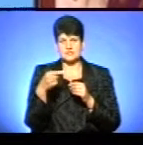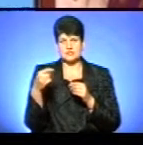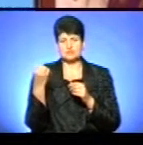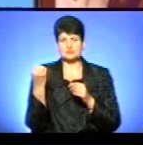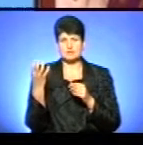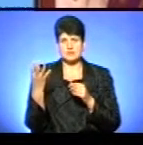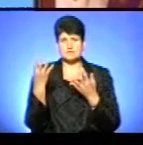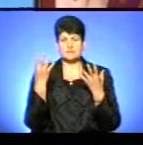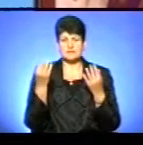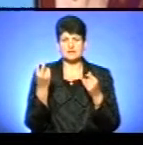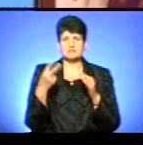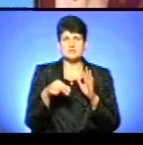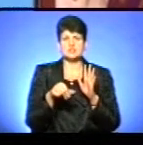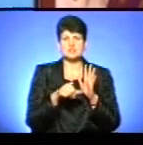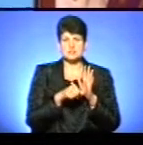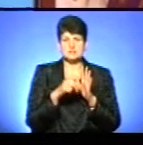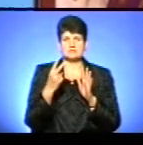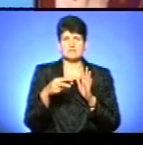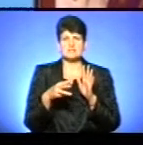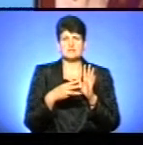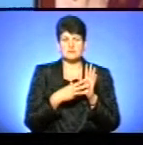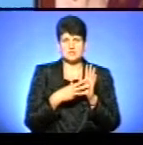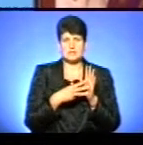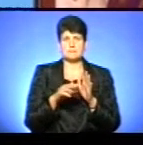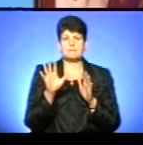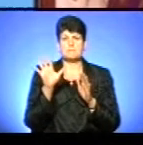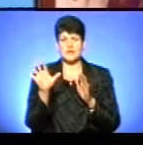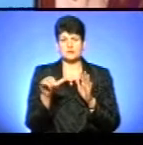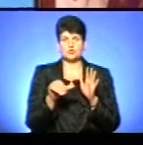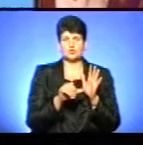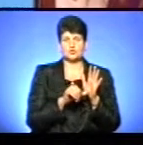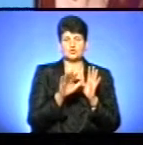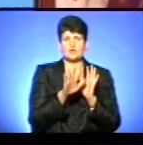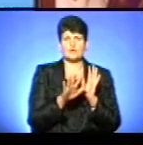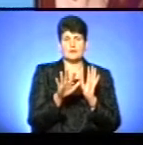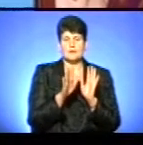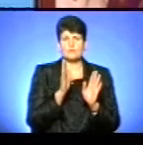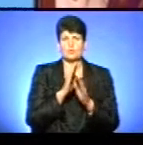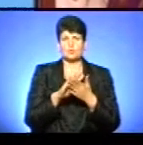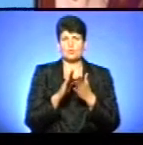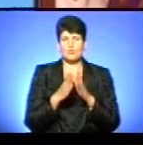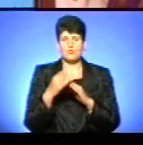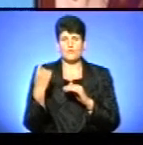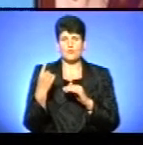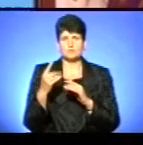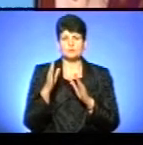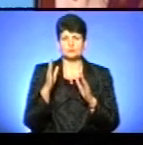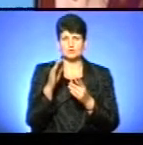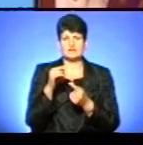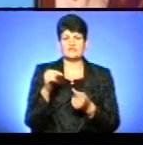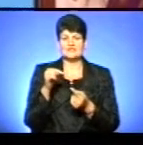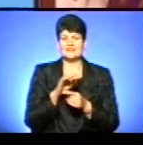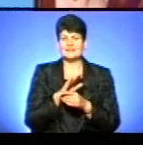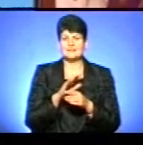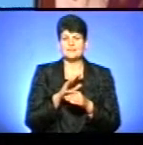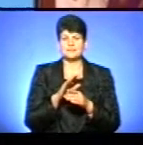на день 26-28. 5 та 6 вересня погодні умови області буде визначати